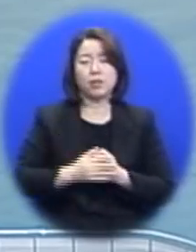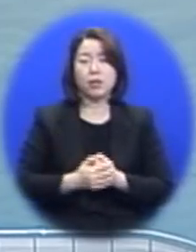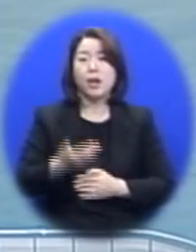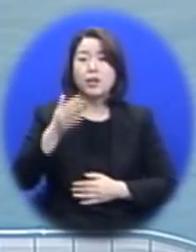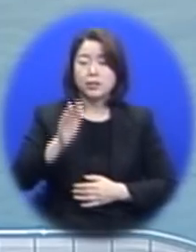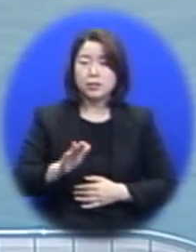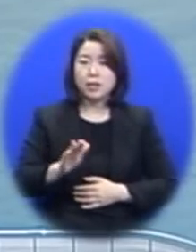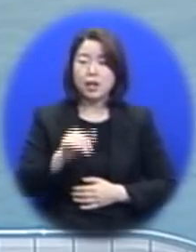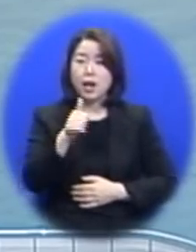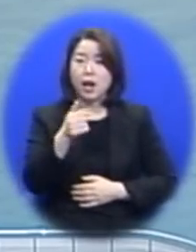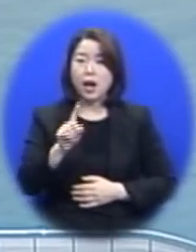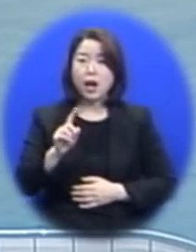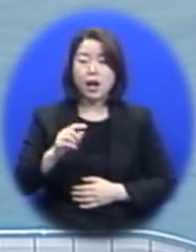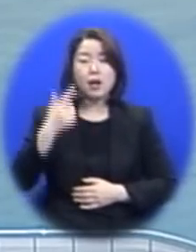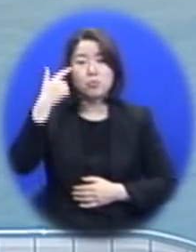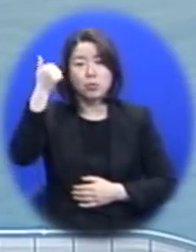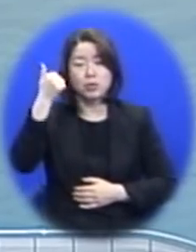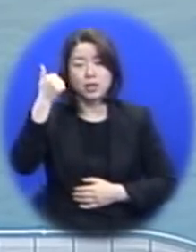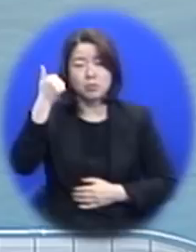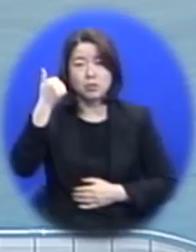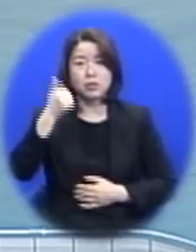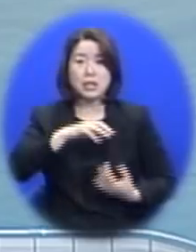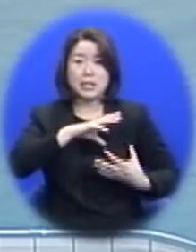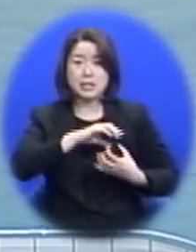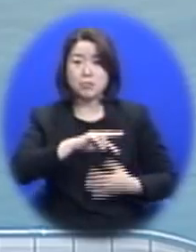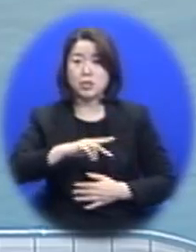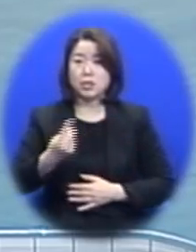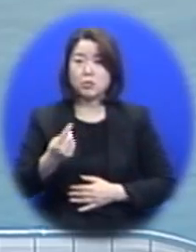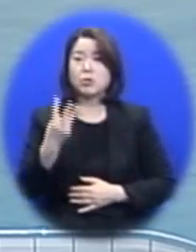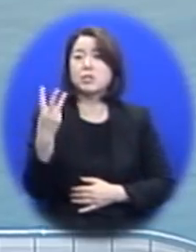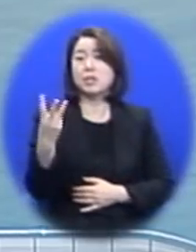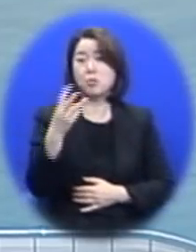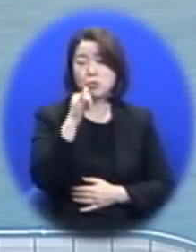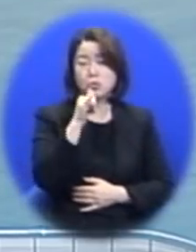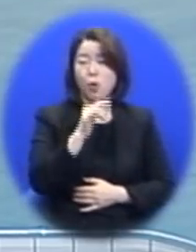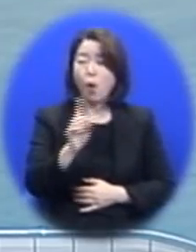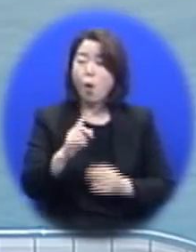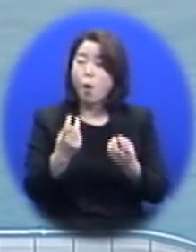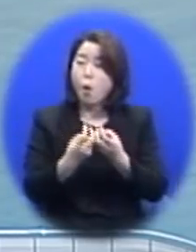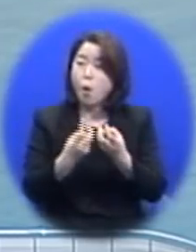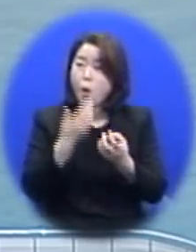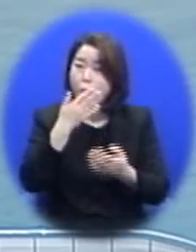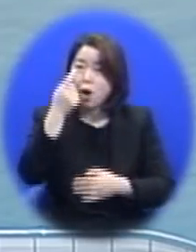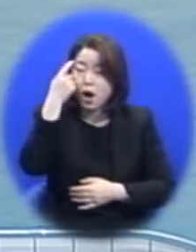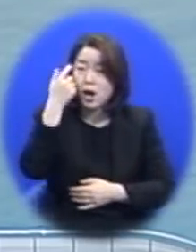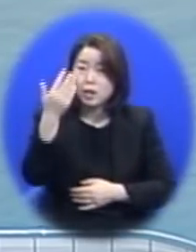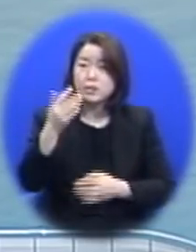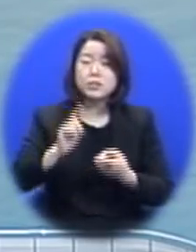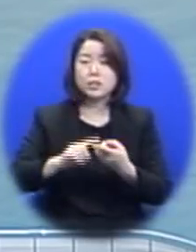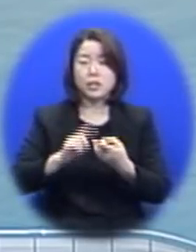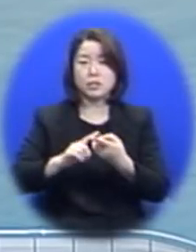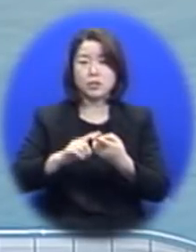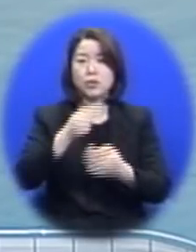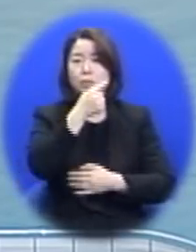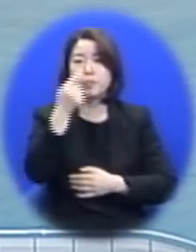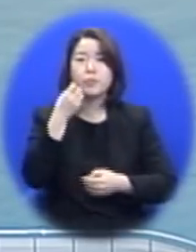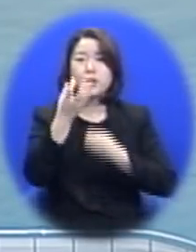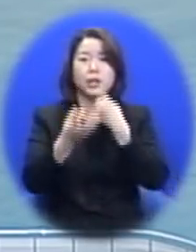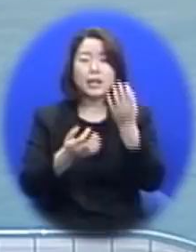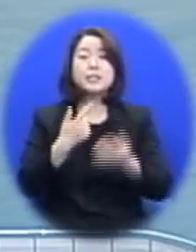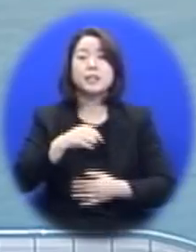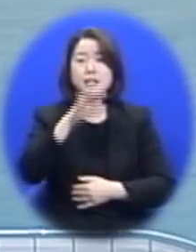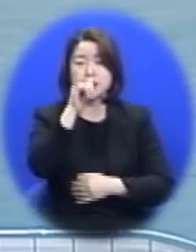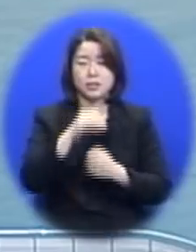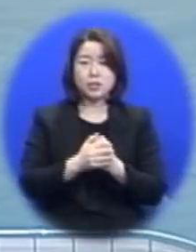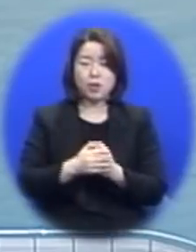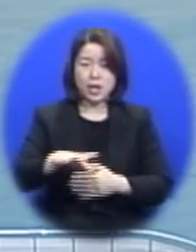근데 하영록 목사님은 심장 이식 수술을 세 번 받았습니다. 어떻게 그럴 수 있었는가를 간증하셨어요.